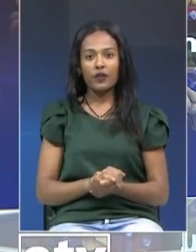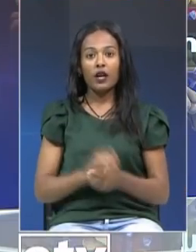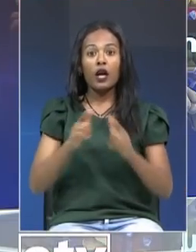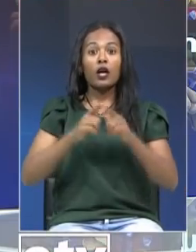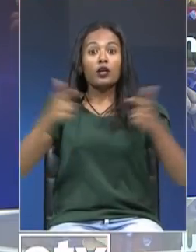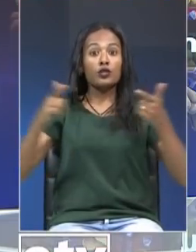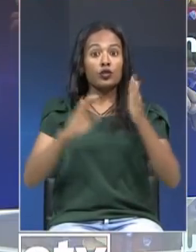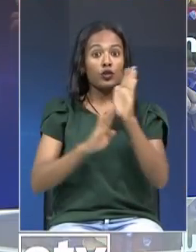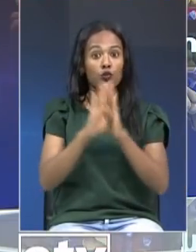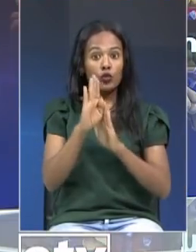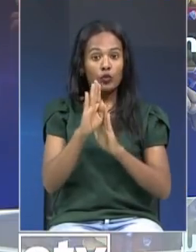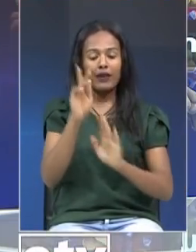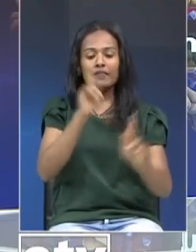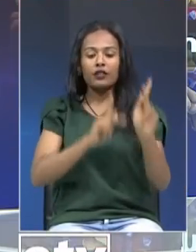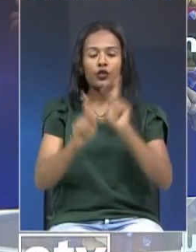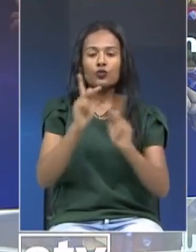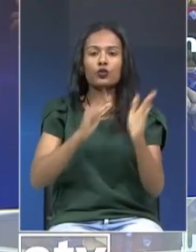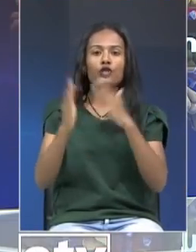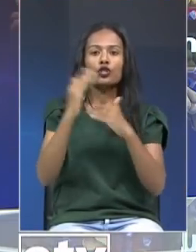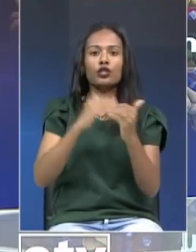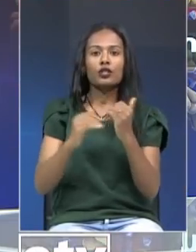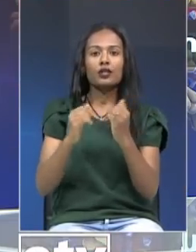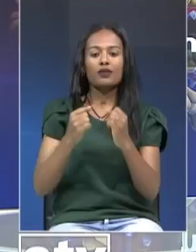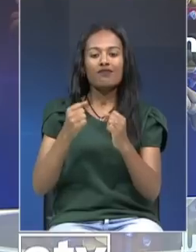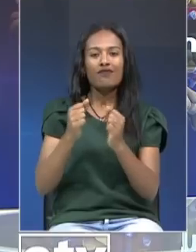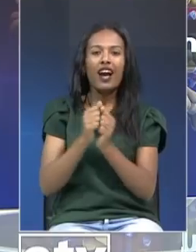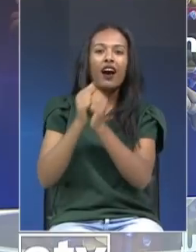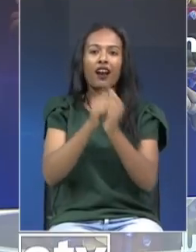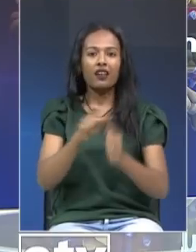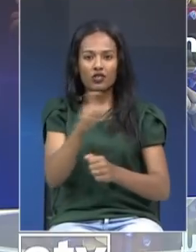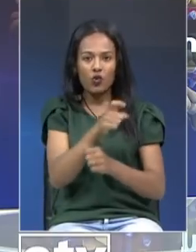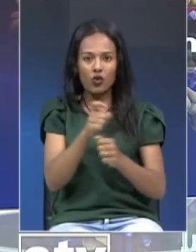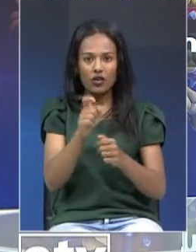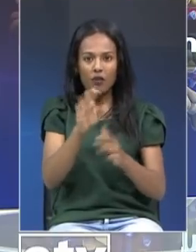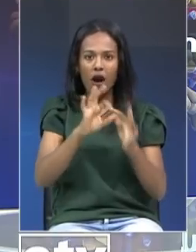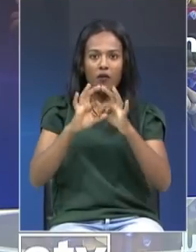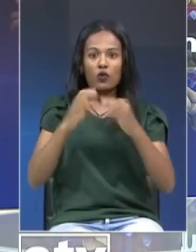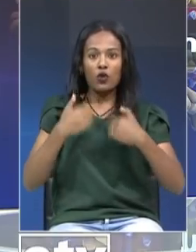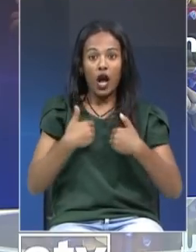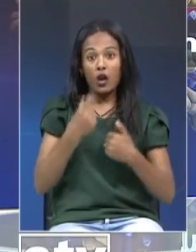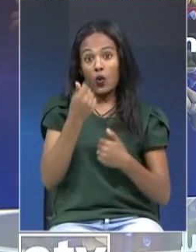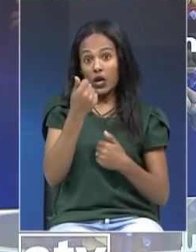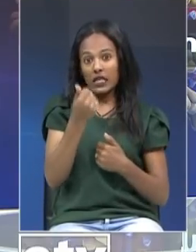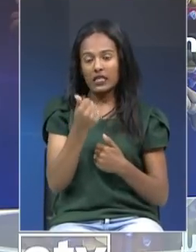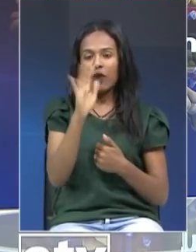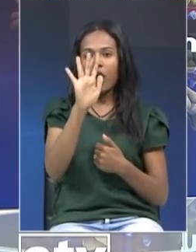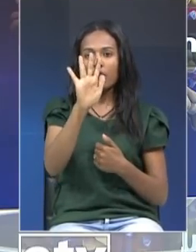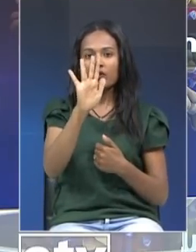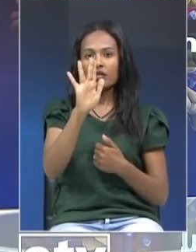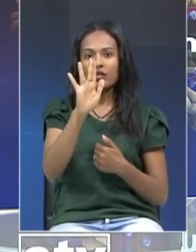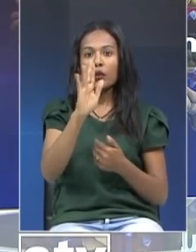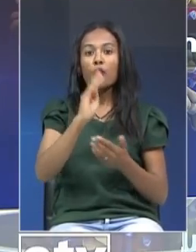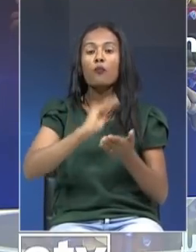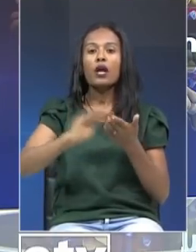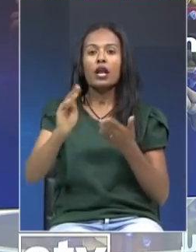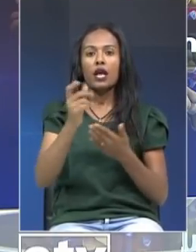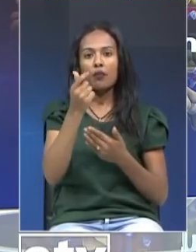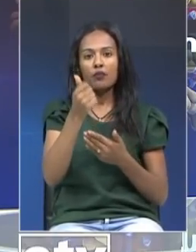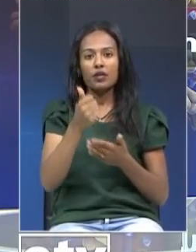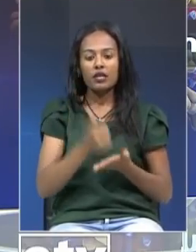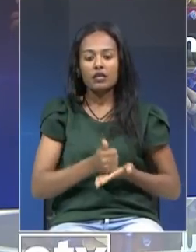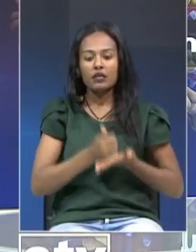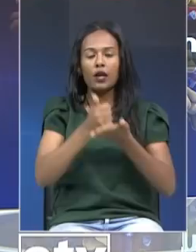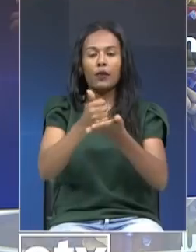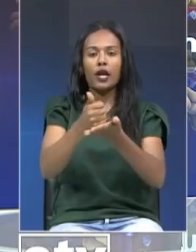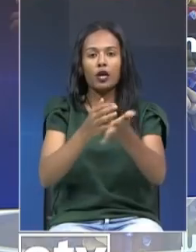ትልቁ ልማት የህዝቡን ችግር መጋፈት ስለሆነ ማህበሩ ካለው ውስን ገቢ ላይ 5 ሚሊዮን ብር